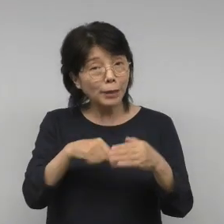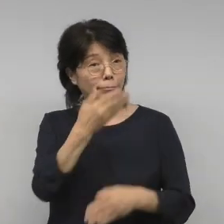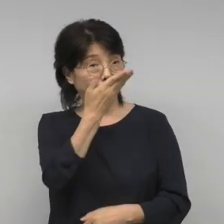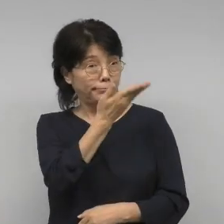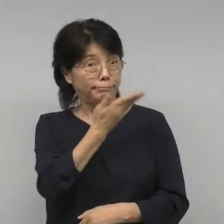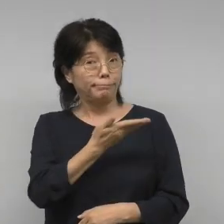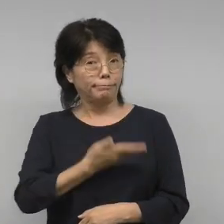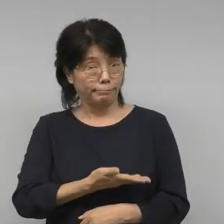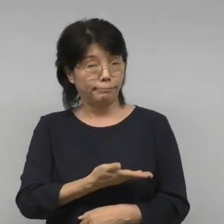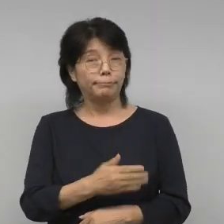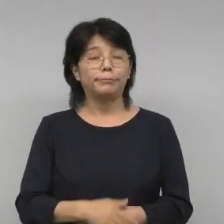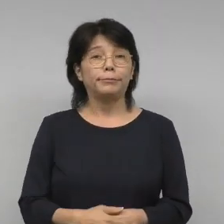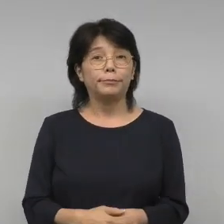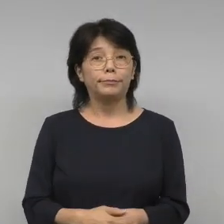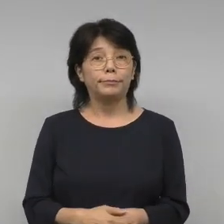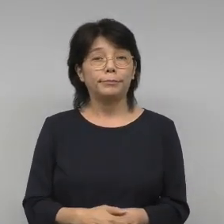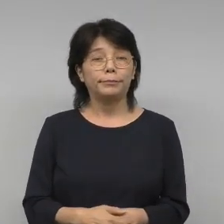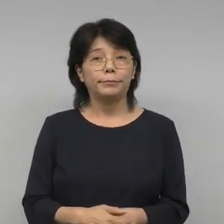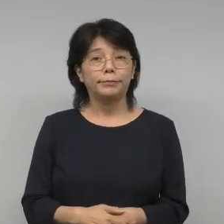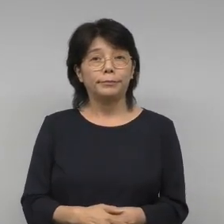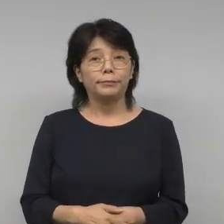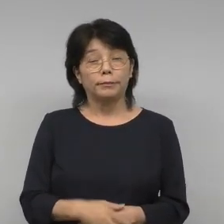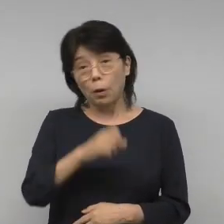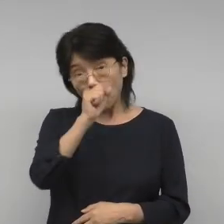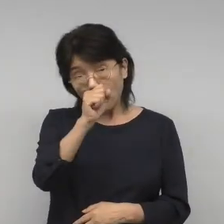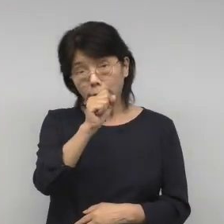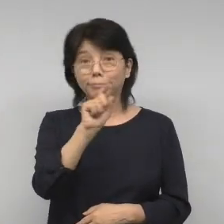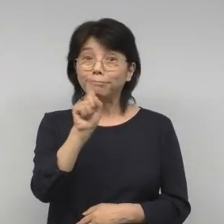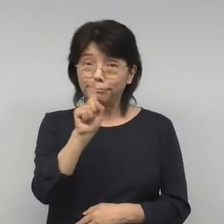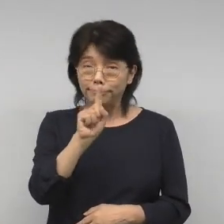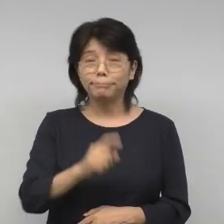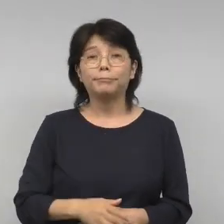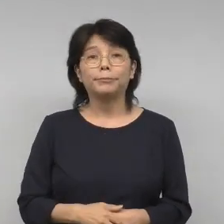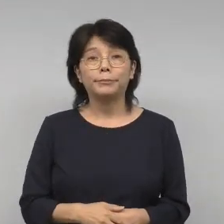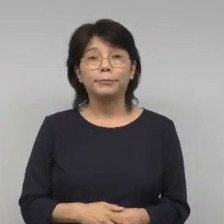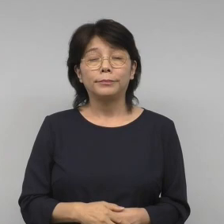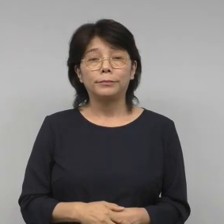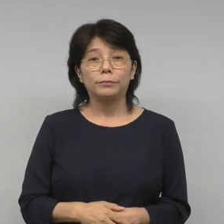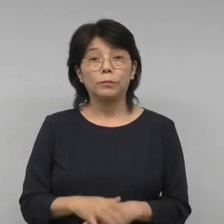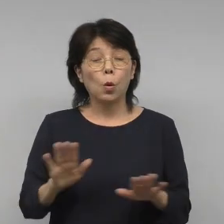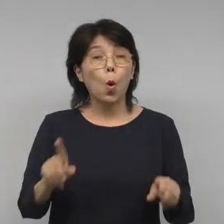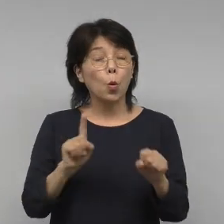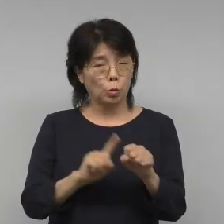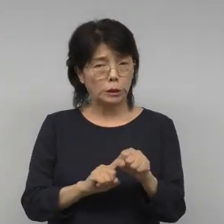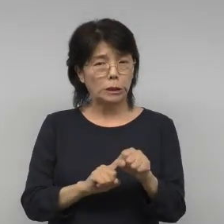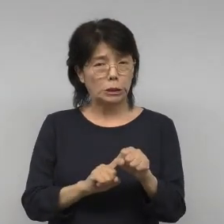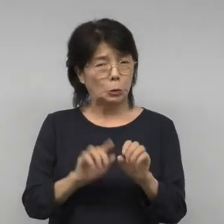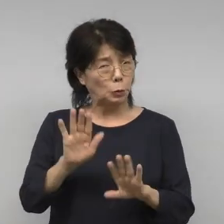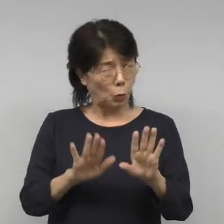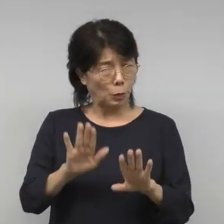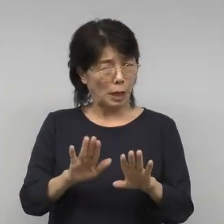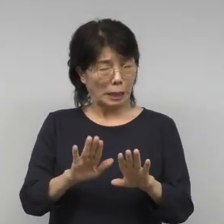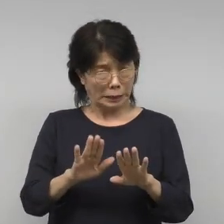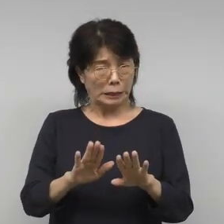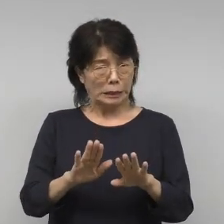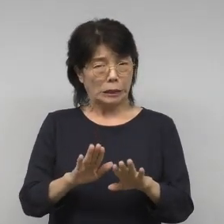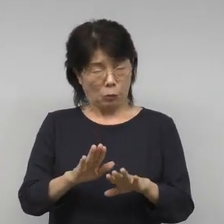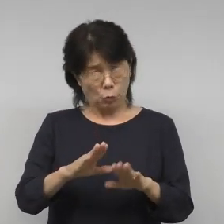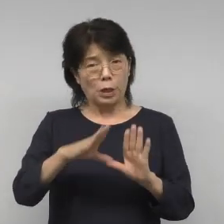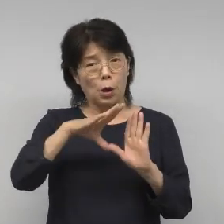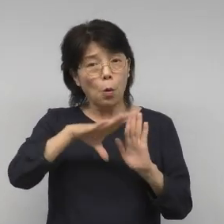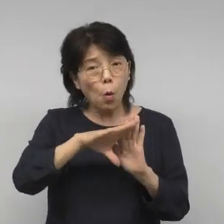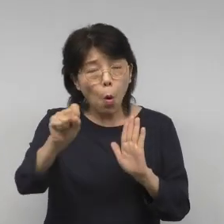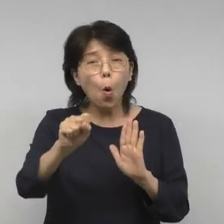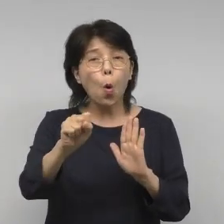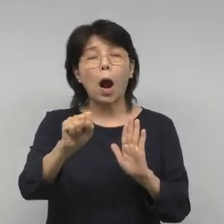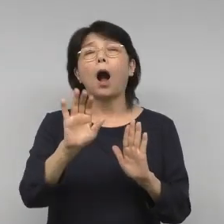整理をさせていただきました。良かった点につきましては、今年のような相場の中で、まあ、非常に効果的だったの